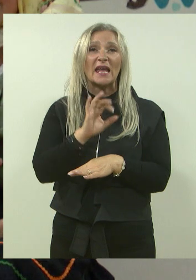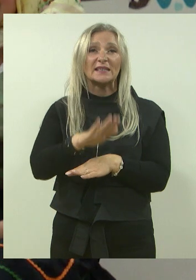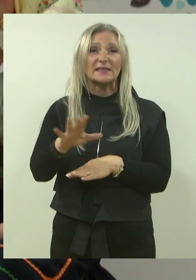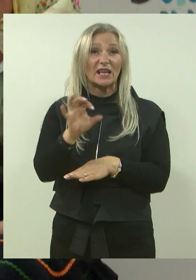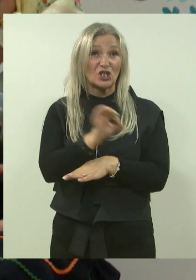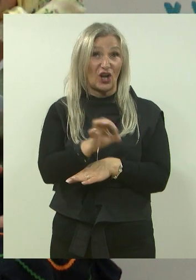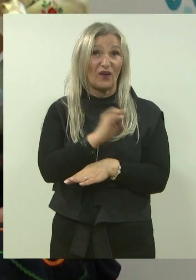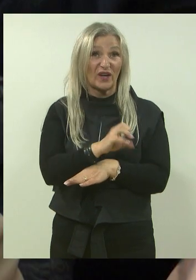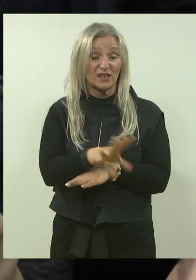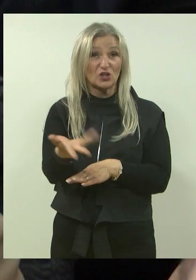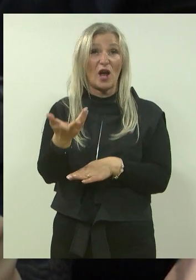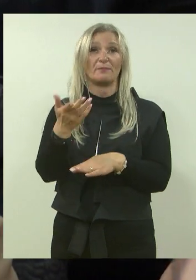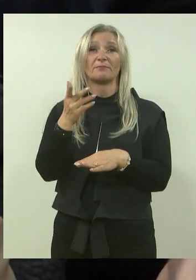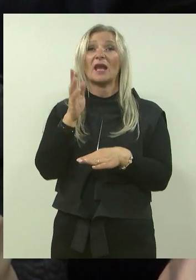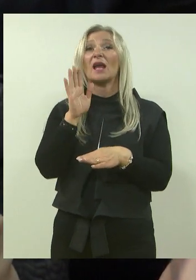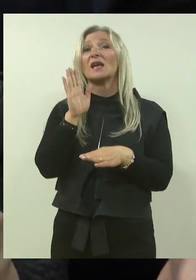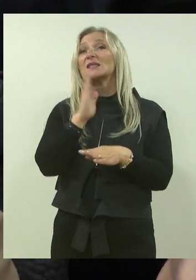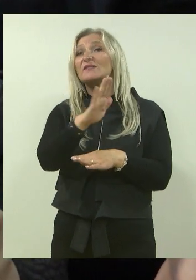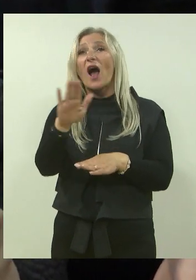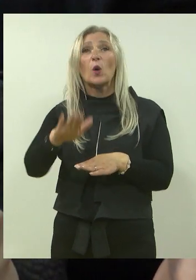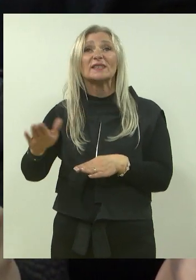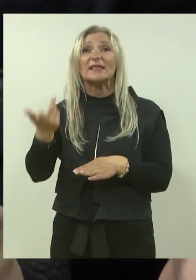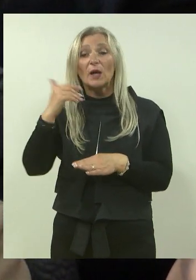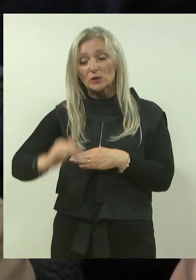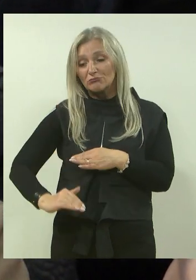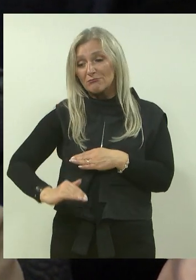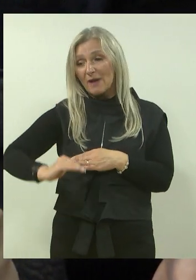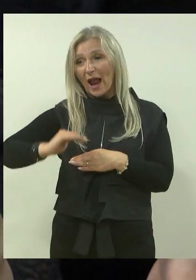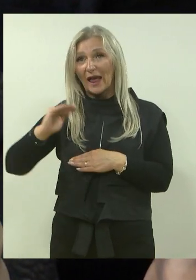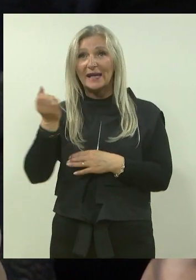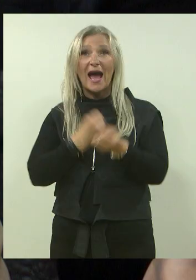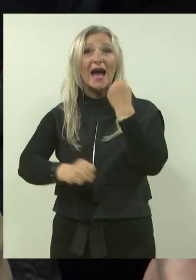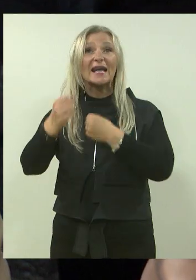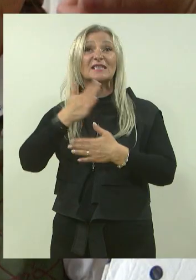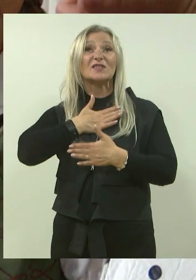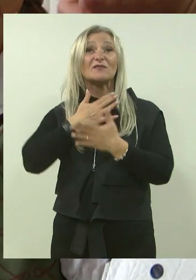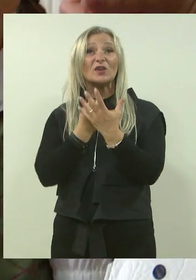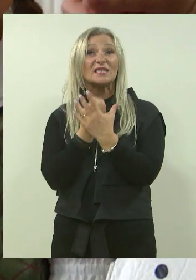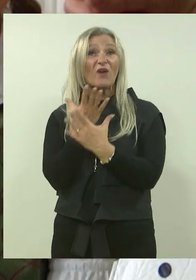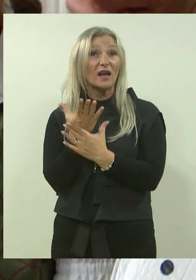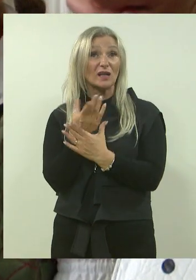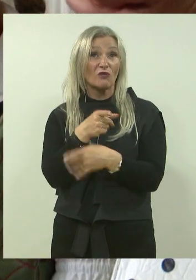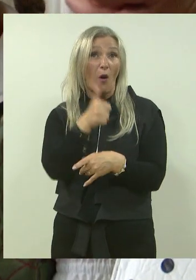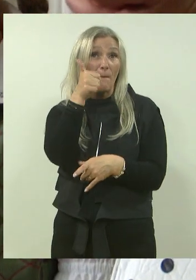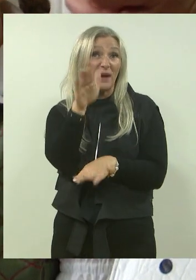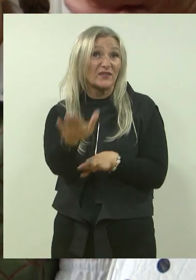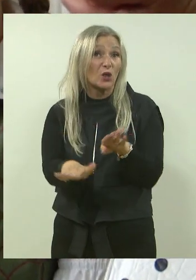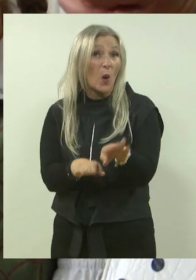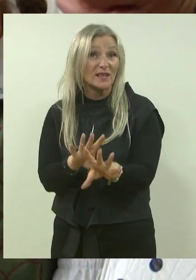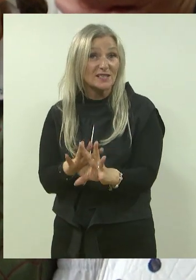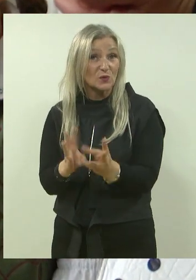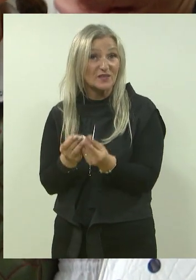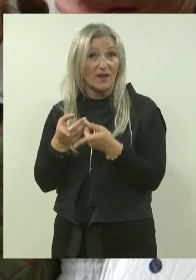kapacitete, tako da želimo svakom djetetu omogućiti da od malena razvija svoje stvaralaštvo. Ovi su nekakvi prvi koraci u svemu